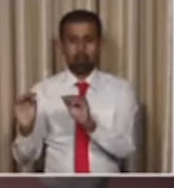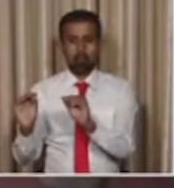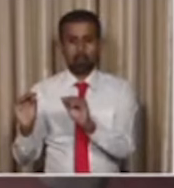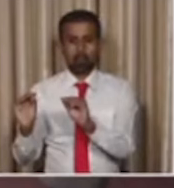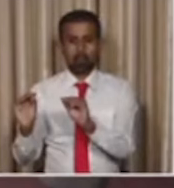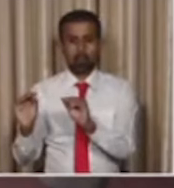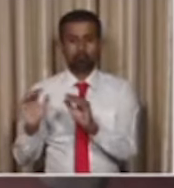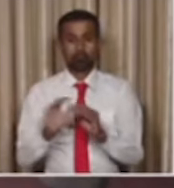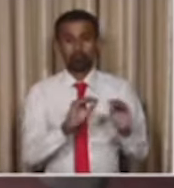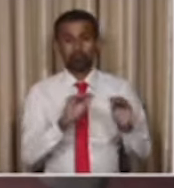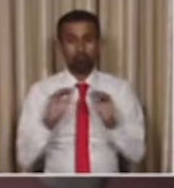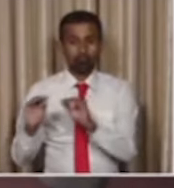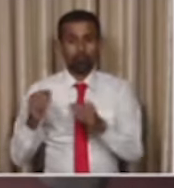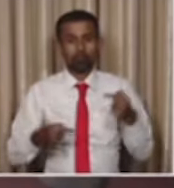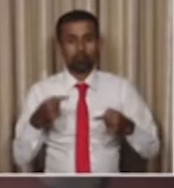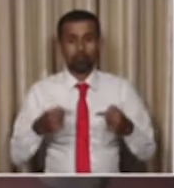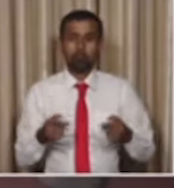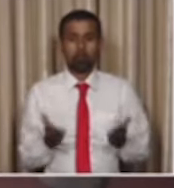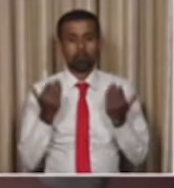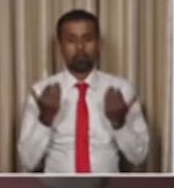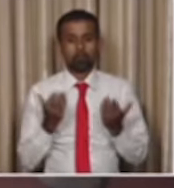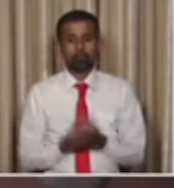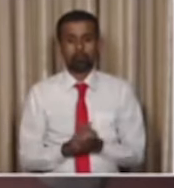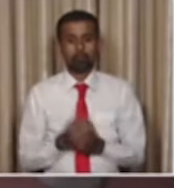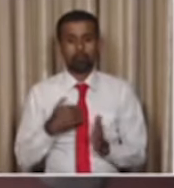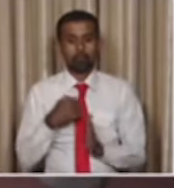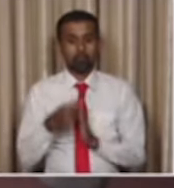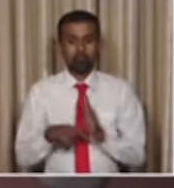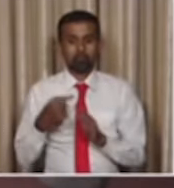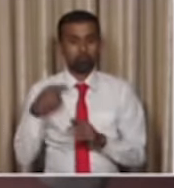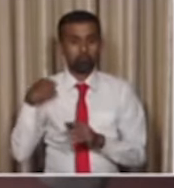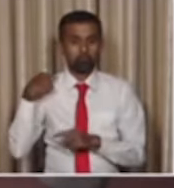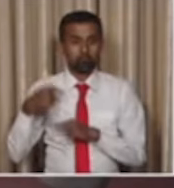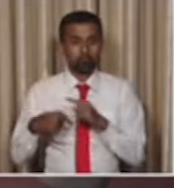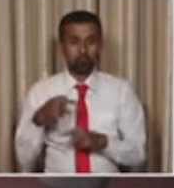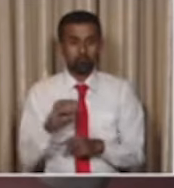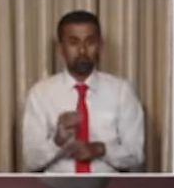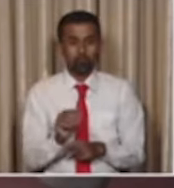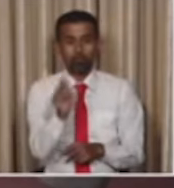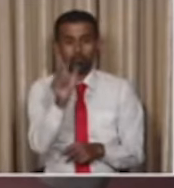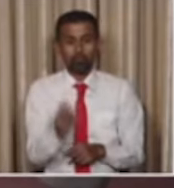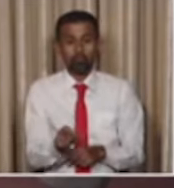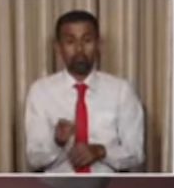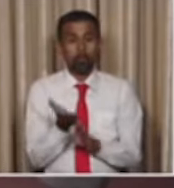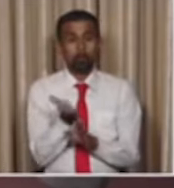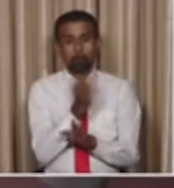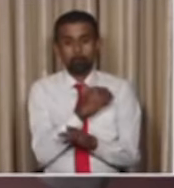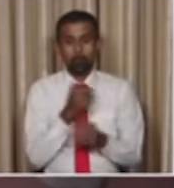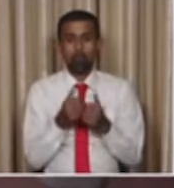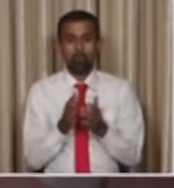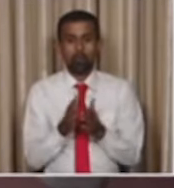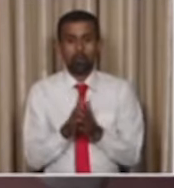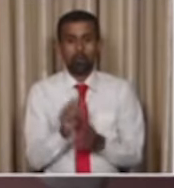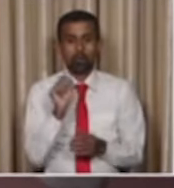තියලා ඉලං කල්තැබීමේ විවාදෙ පටන් ගන්න ඕන අපේ රටේ මෙහෙම සම්ප්‍රදාය ආවොත් ඔබතුමාලා මීට කලින් මොකද ඕන තරම් වෙලා